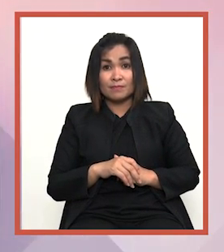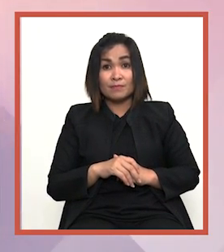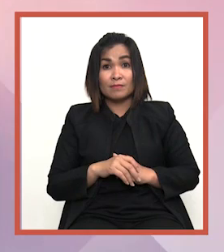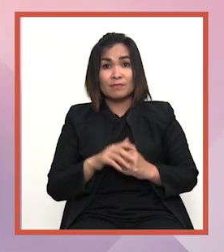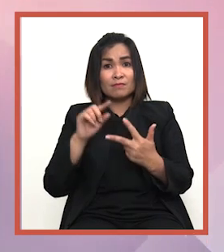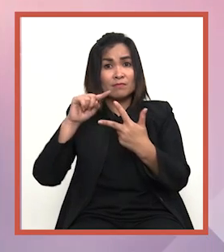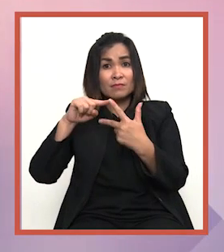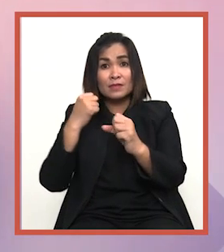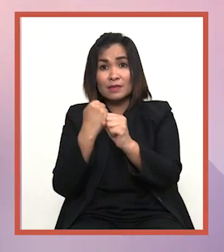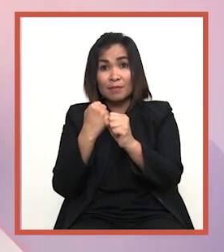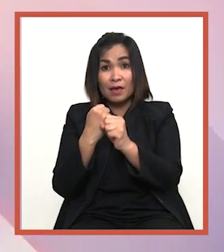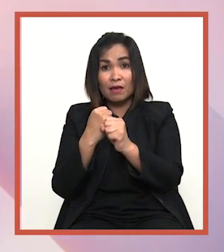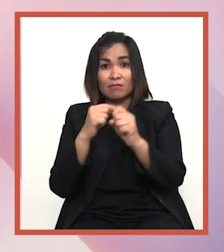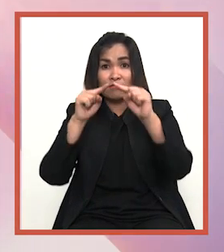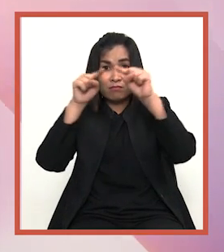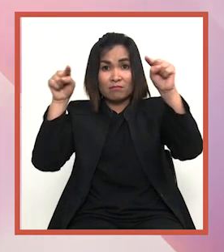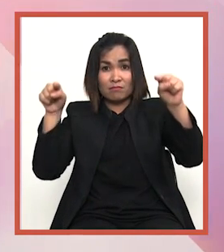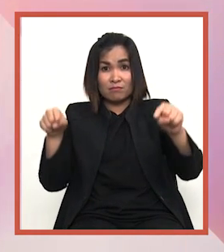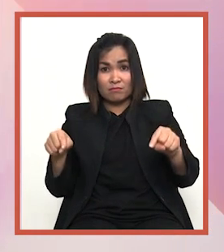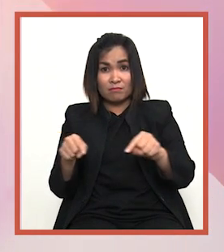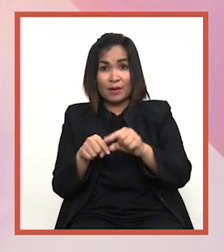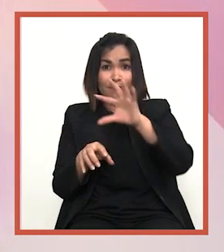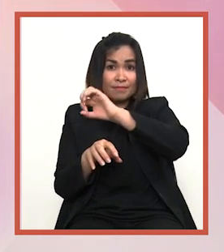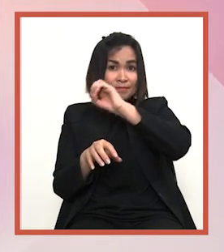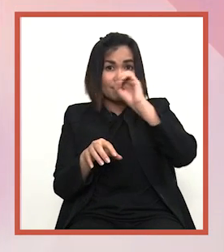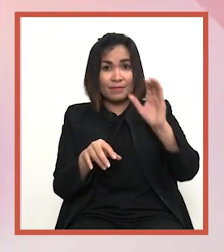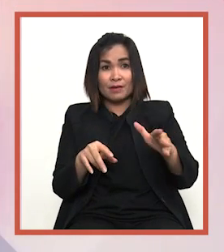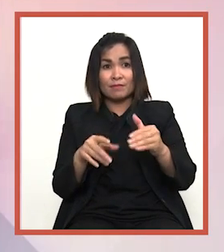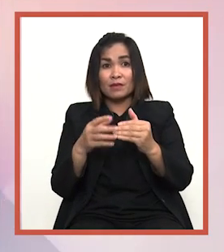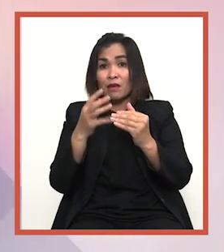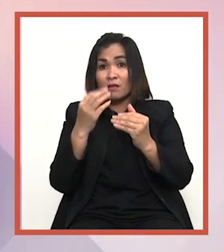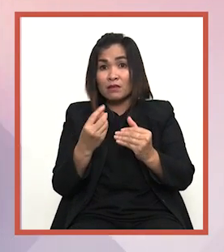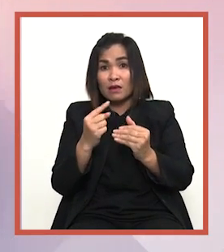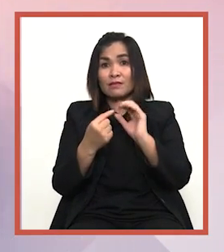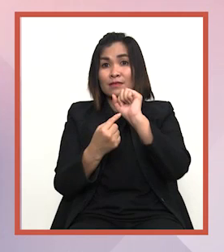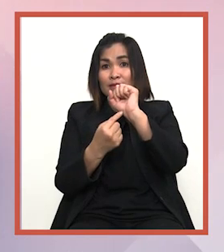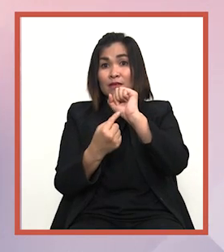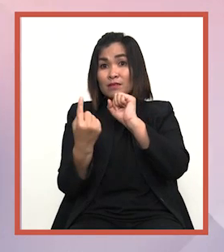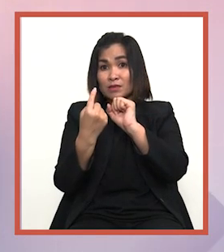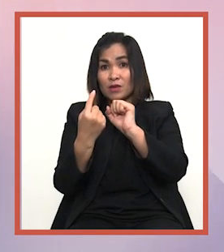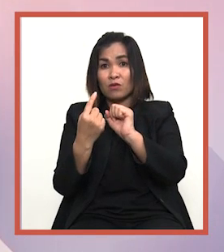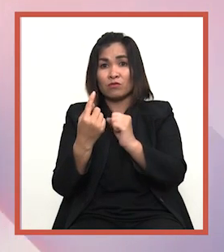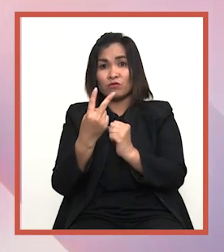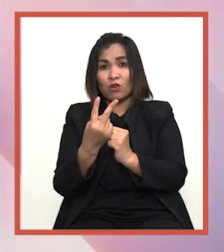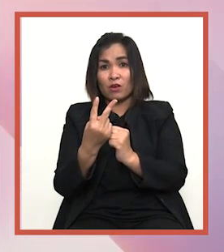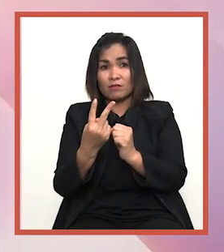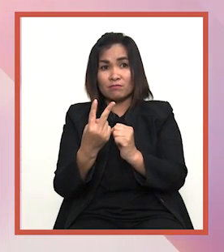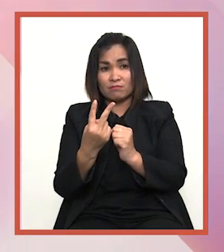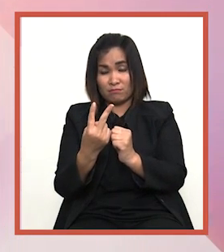ในแบบของการทำงานนะครับเราจะตัดกล่องนะครับที่ครอบออกนะครับกล่อง